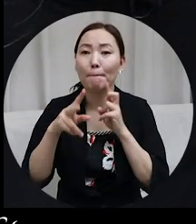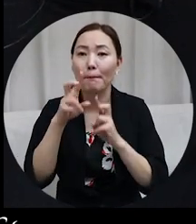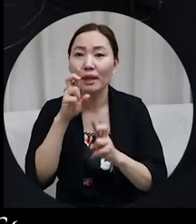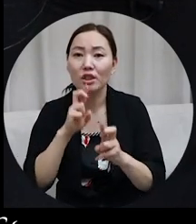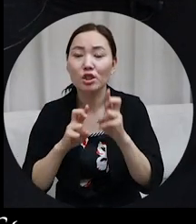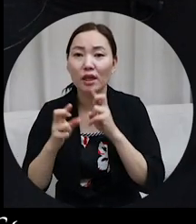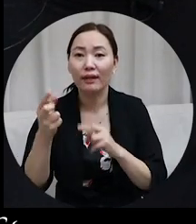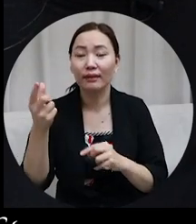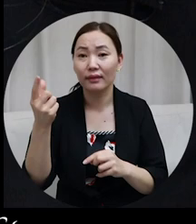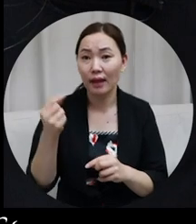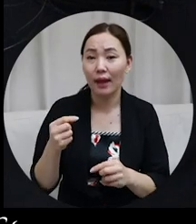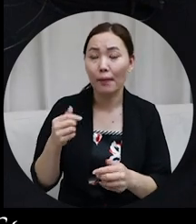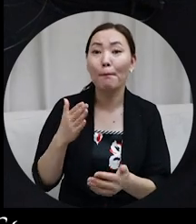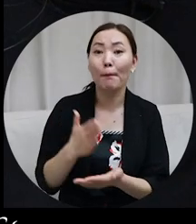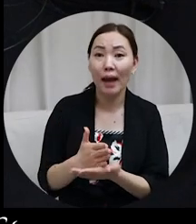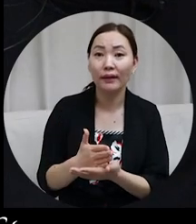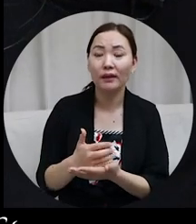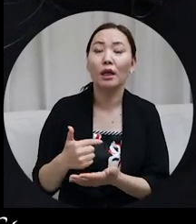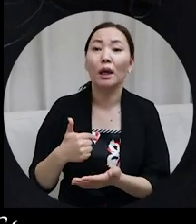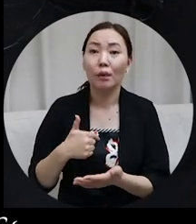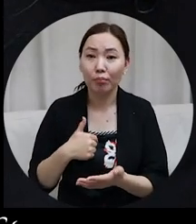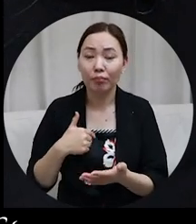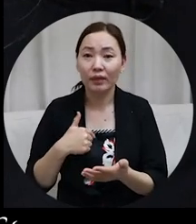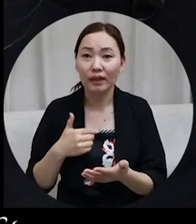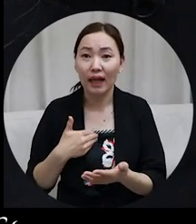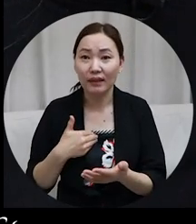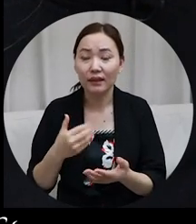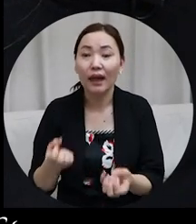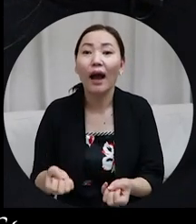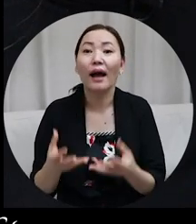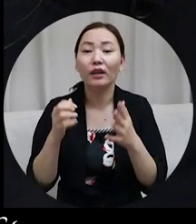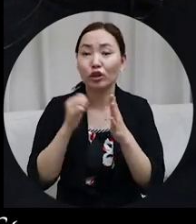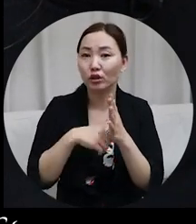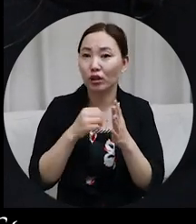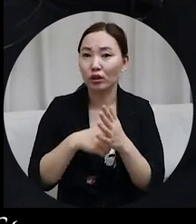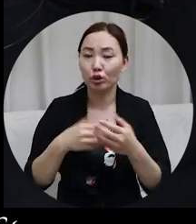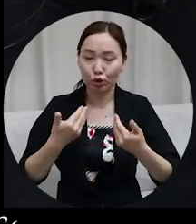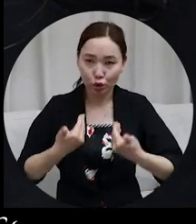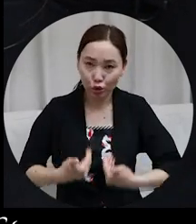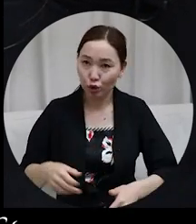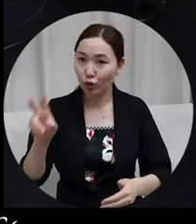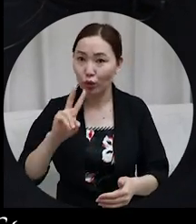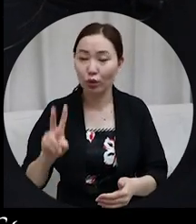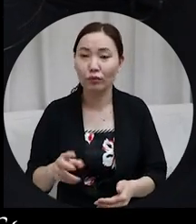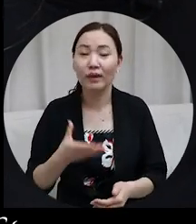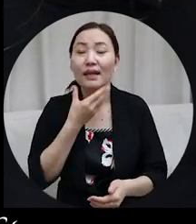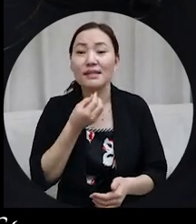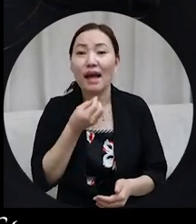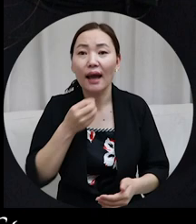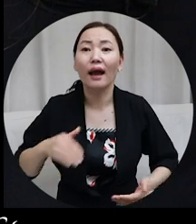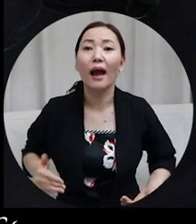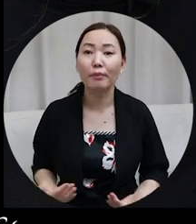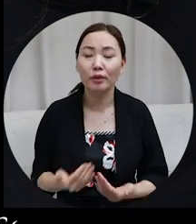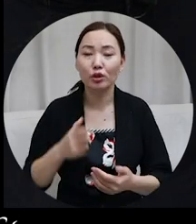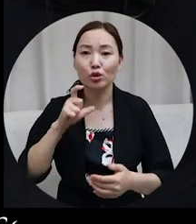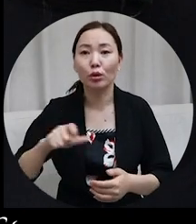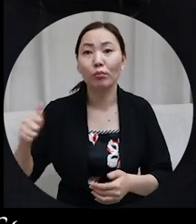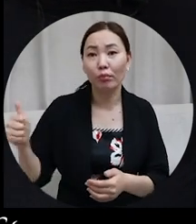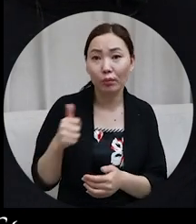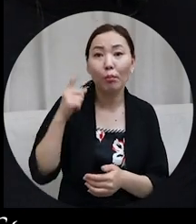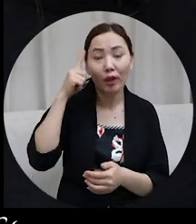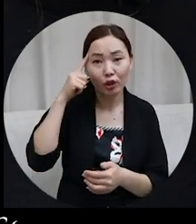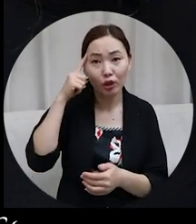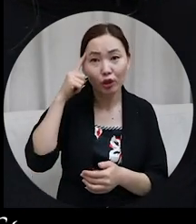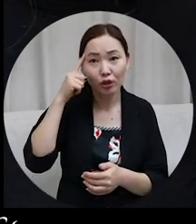гэрхшээллийг хүн бол зовлон гэрхшээлтэй амьдрын гэж төрдгөө амьдрын гэж боддог ч хөө сайхан л амьдрын гэж төрдөг а энэ дундаас мэдээж сайн